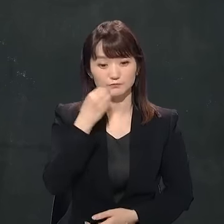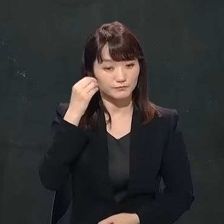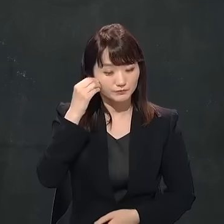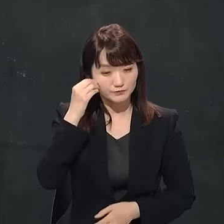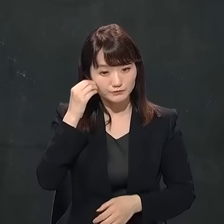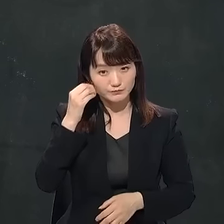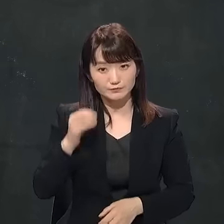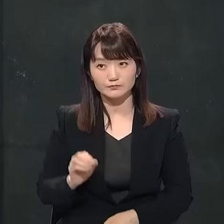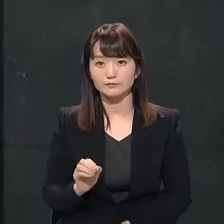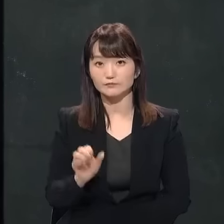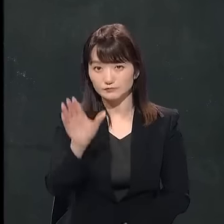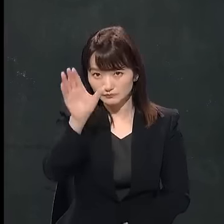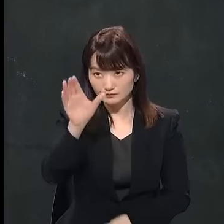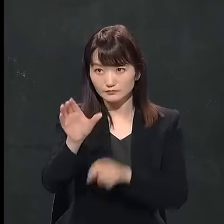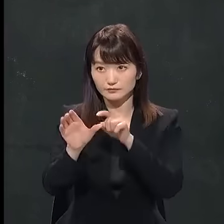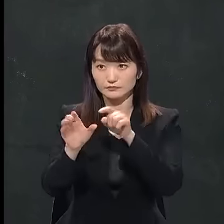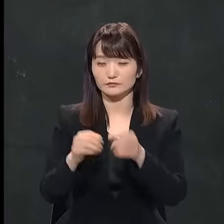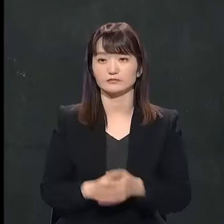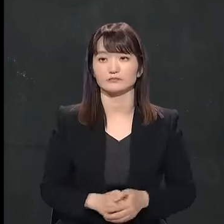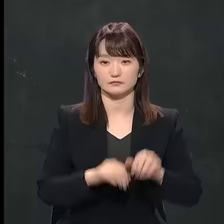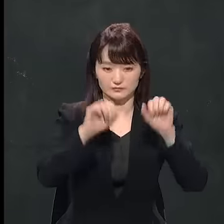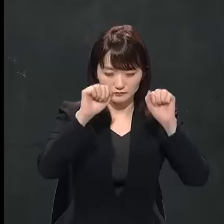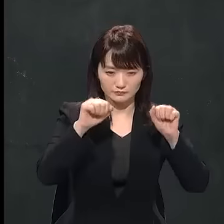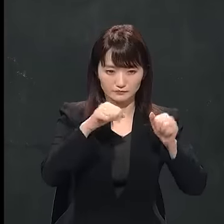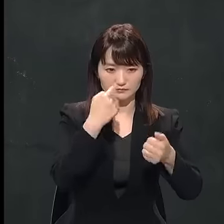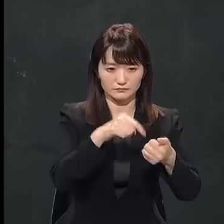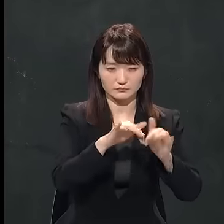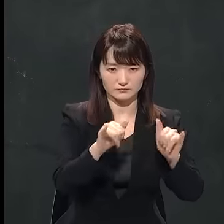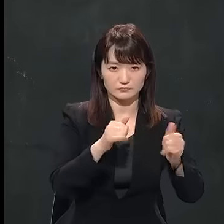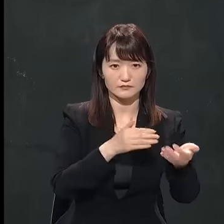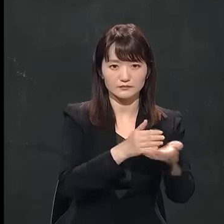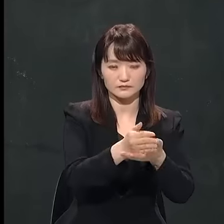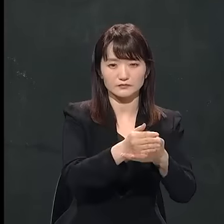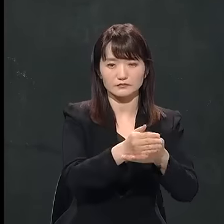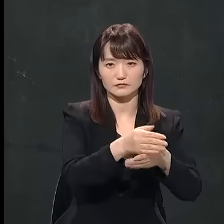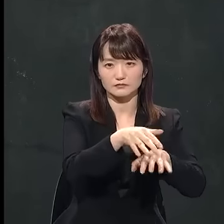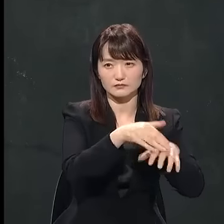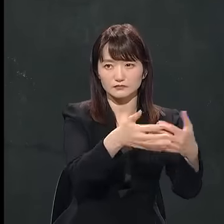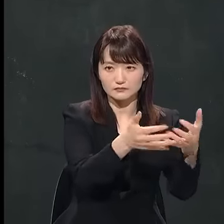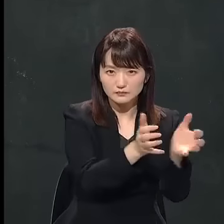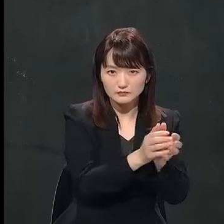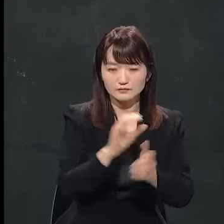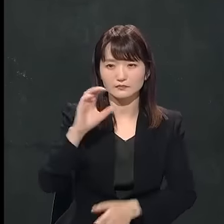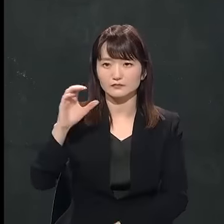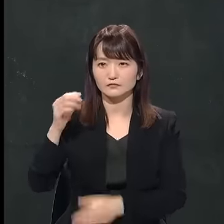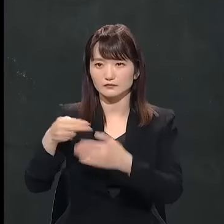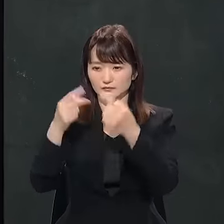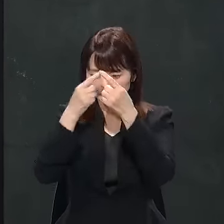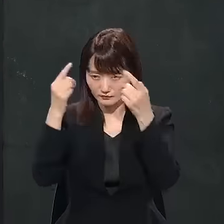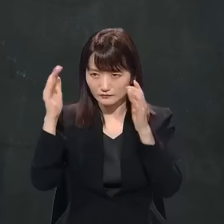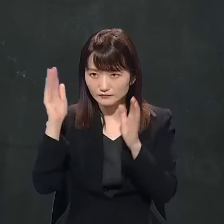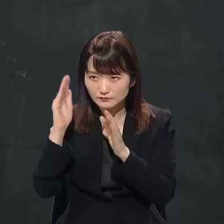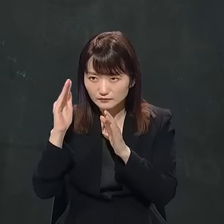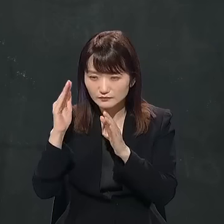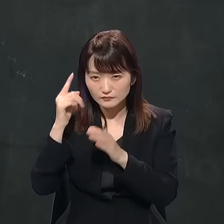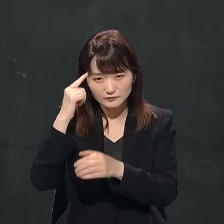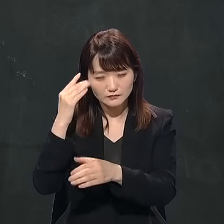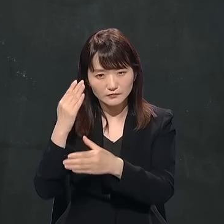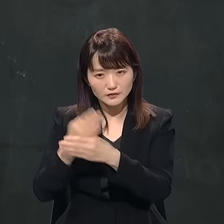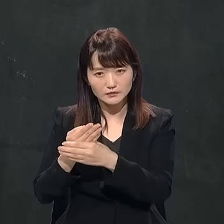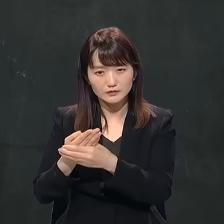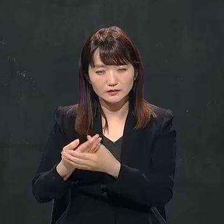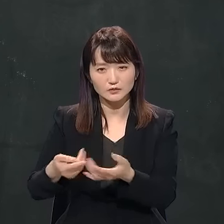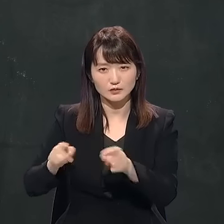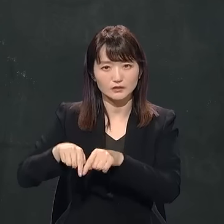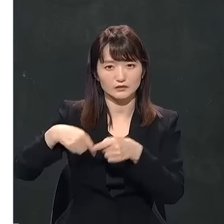했는데 내용을 보니까 운동 지도사를 전문으로 교육하는 업체에서 카톨릭대 의대 소속 해부학 박사와 함께 강의를 진행한다는 거였는데